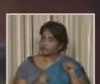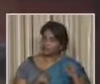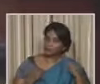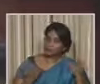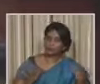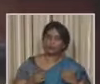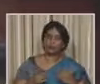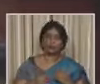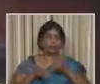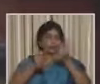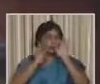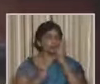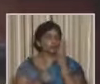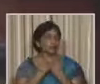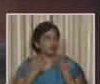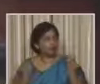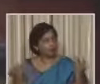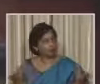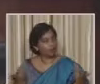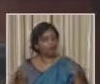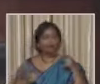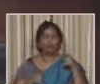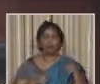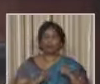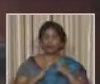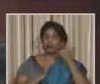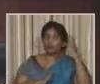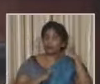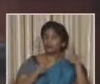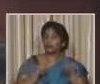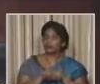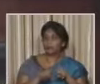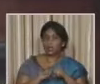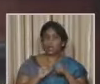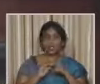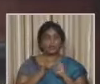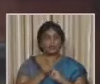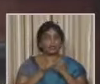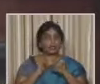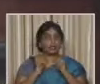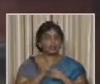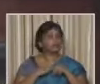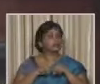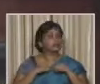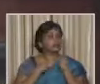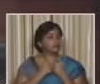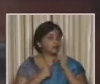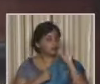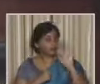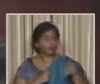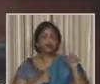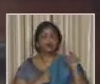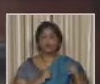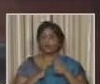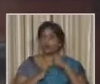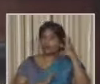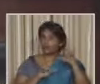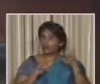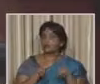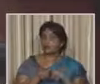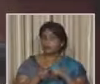முறை சார்ந்த விசாரணை மூலமாகவோ சர்வதேச ரீதியாக செயற்படுகின்ற ISIS அமைப்பினால் சர்வதேச ரீதியாக